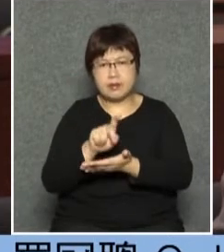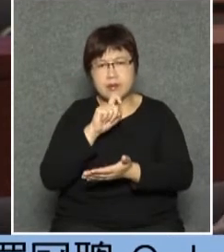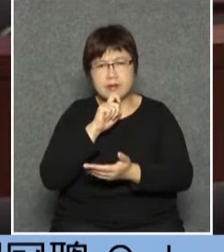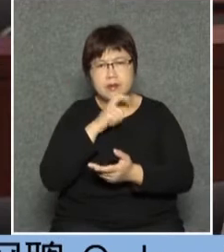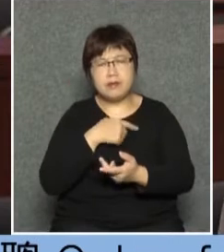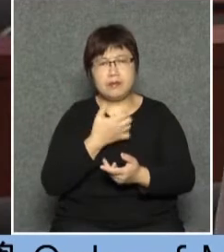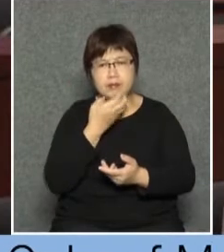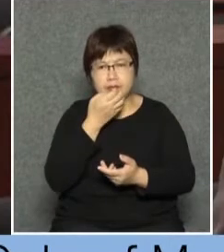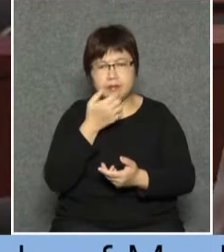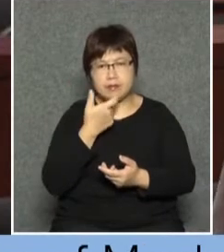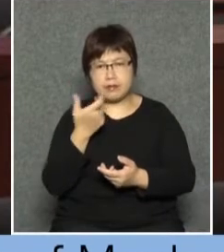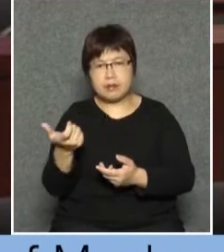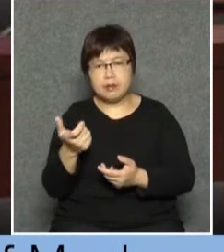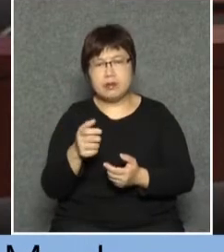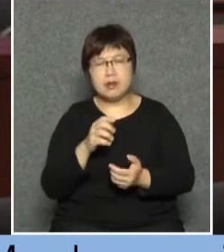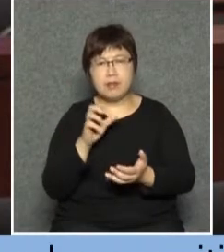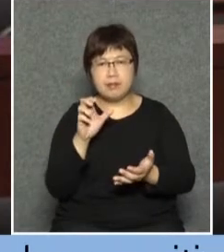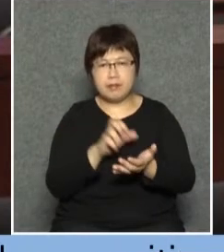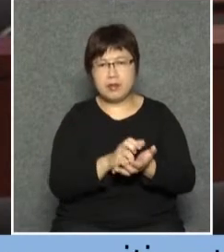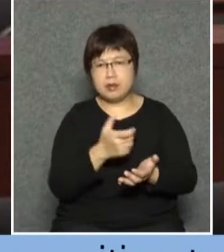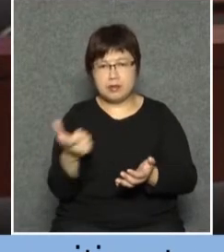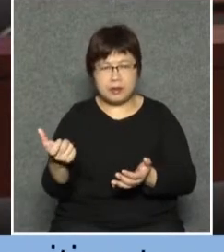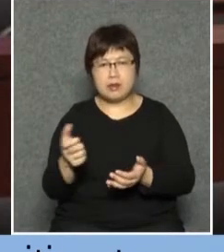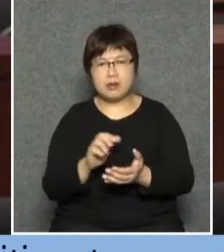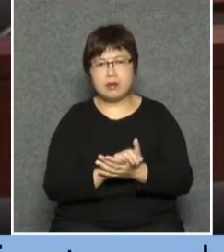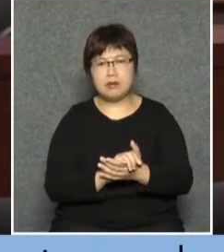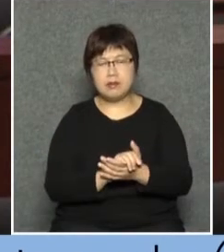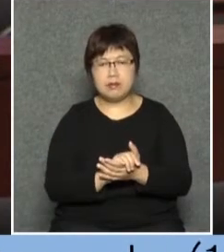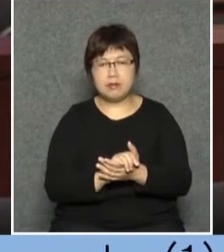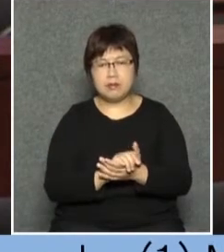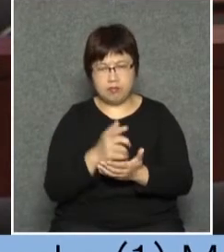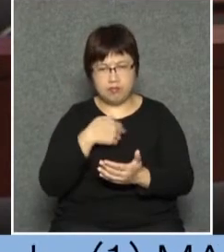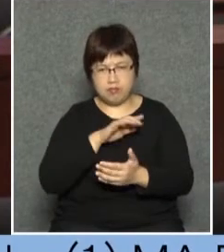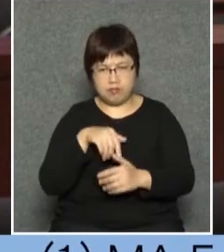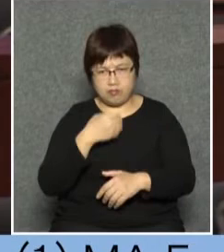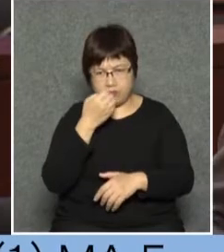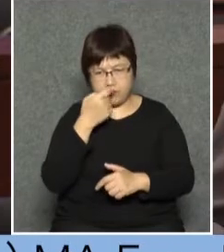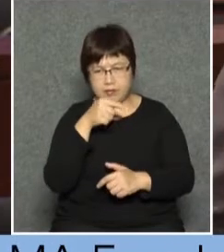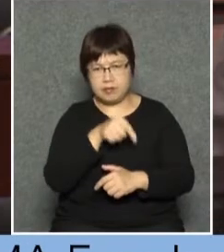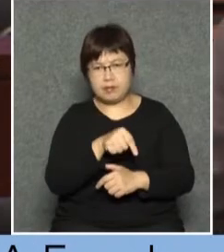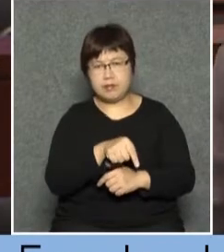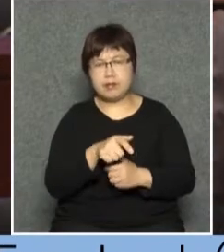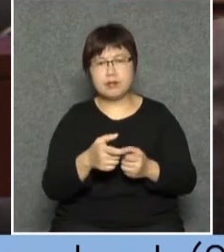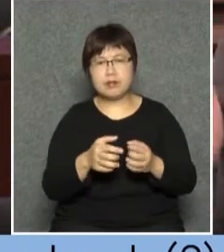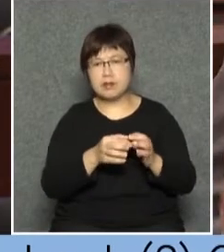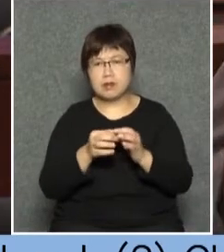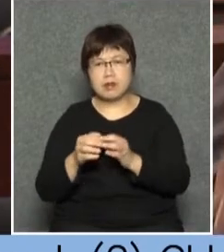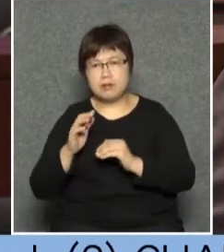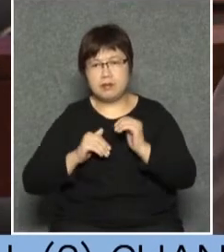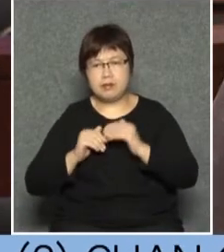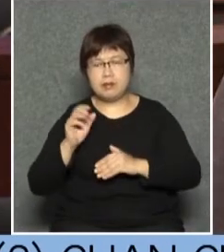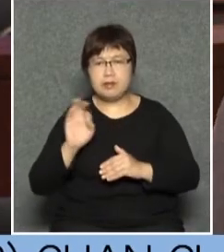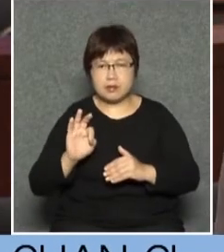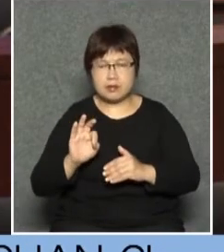Pay 啊、拍字相等等啊出台。其實我哋香港咧，唔係冇呢一啲相關技術同埋設